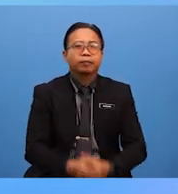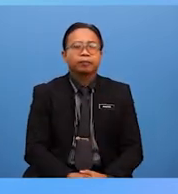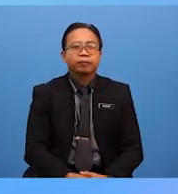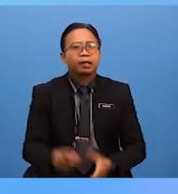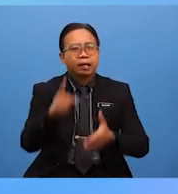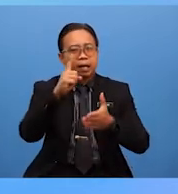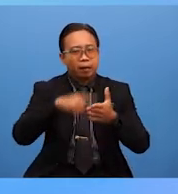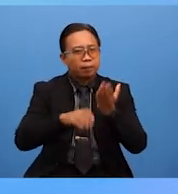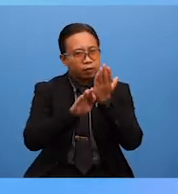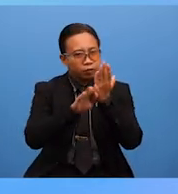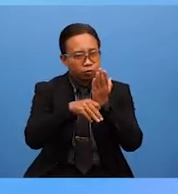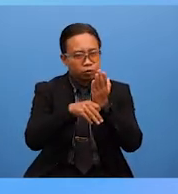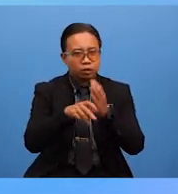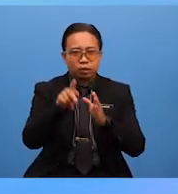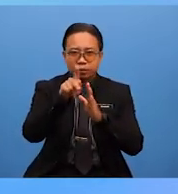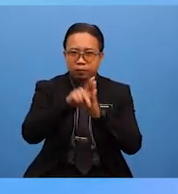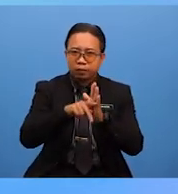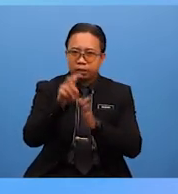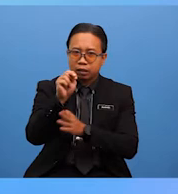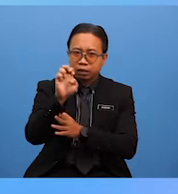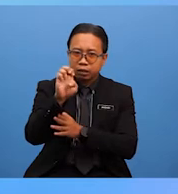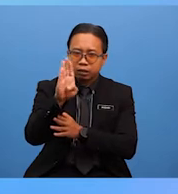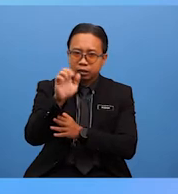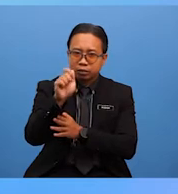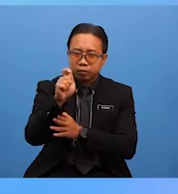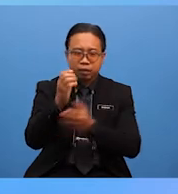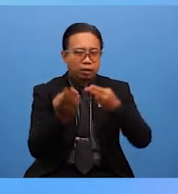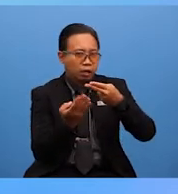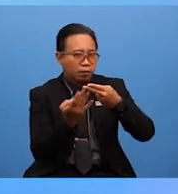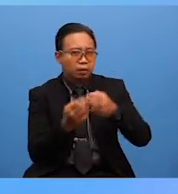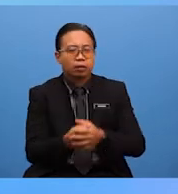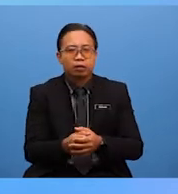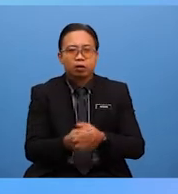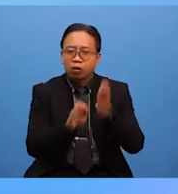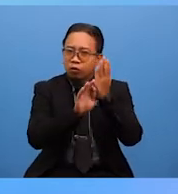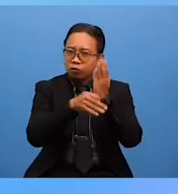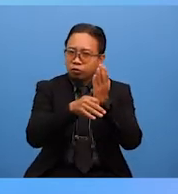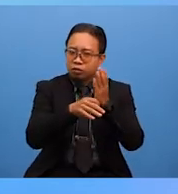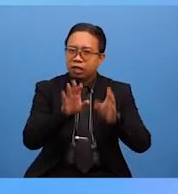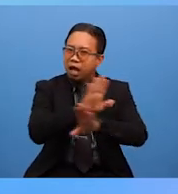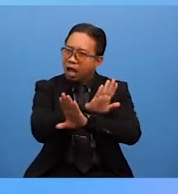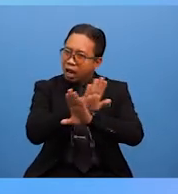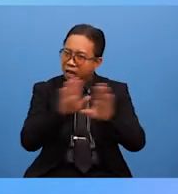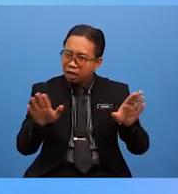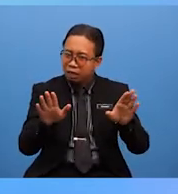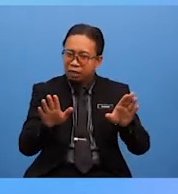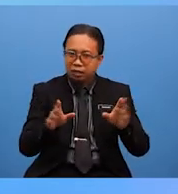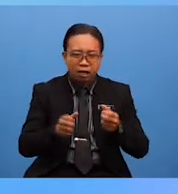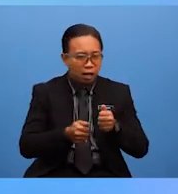pula fungsi penempatan kabel Iya penyebab HB berfungsi menghalang